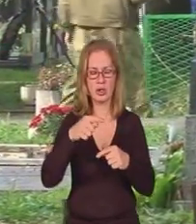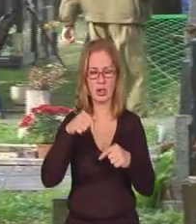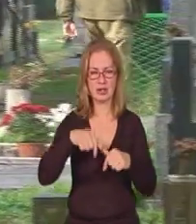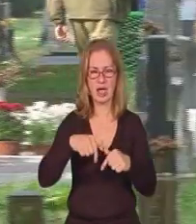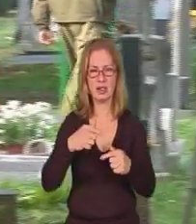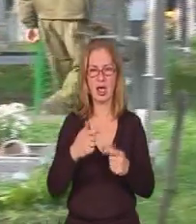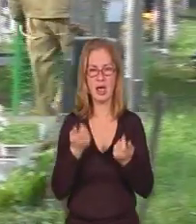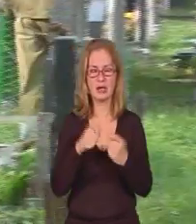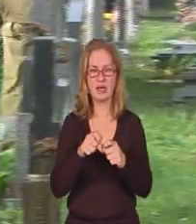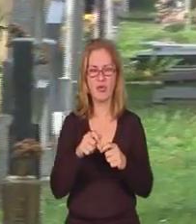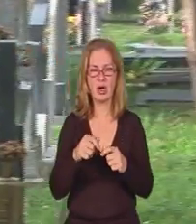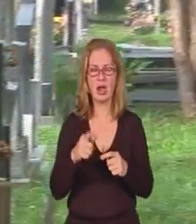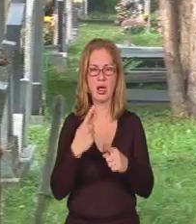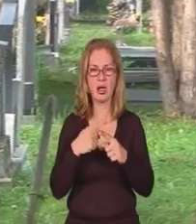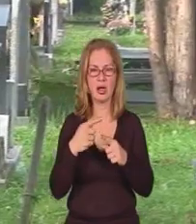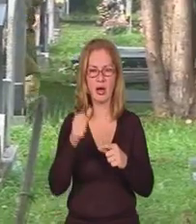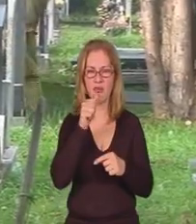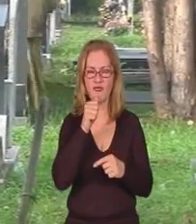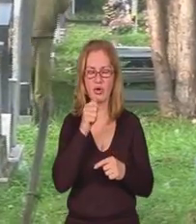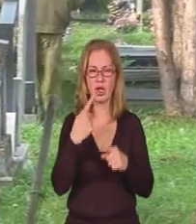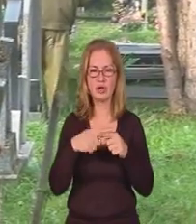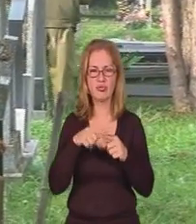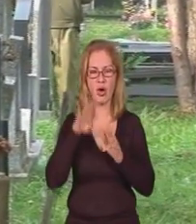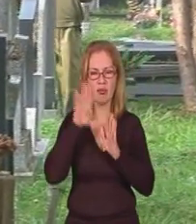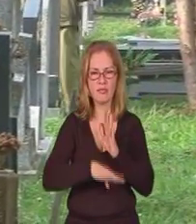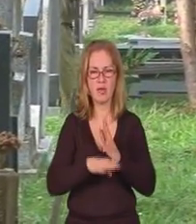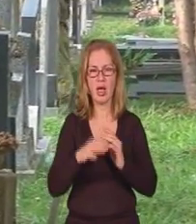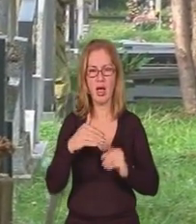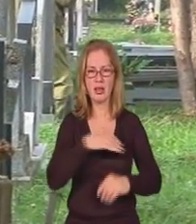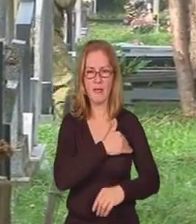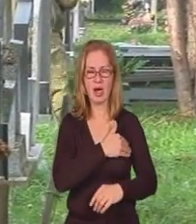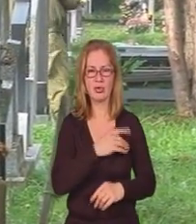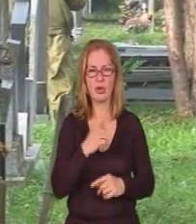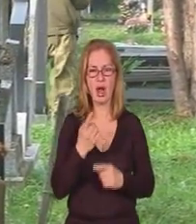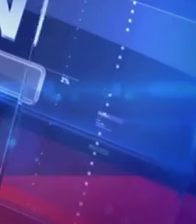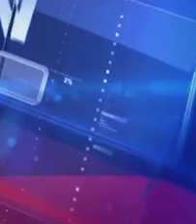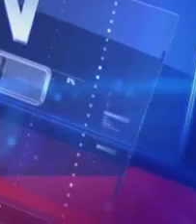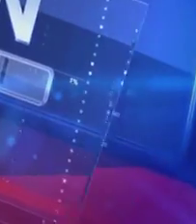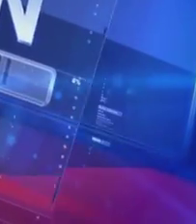česme na svim grobljima o kojima brine Lisije, zbog niskih temperatura i mogućnosti